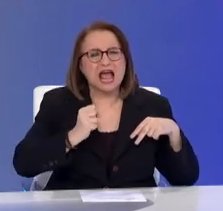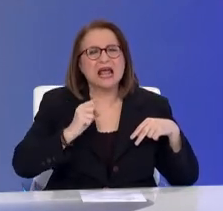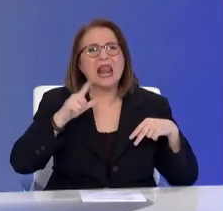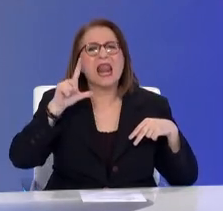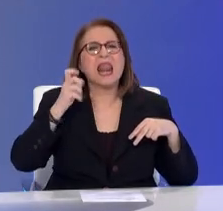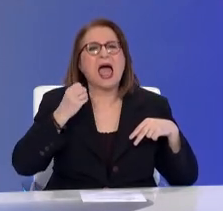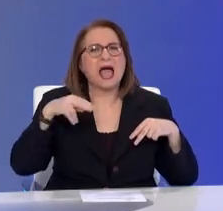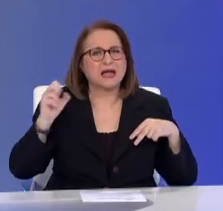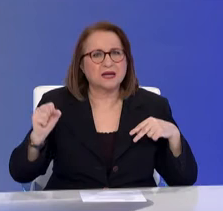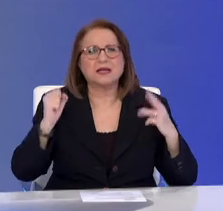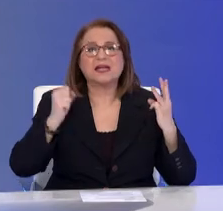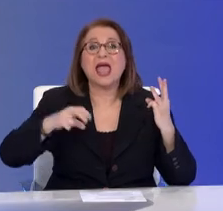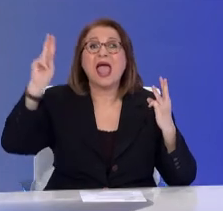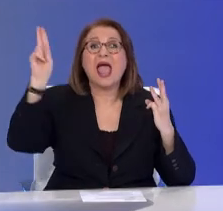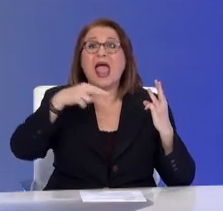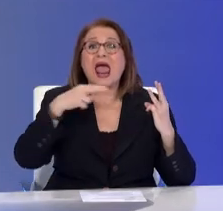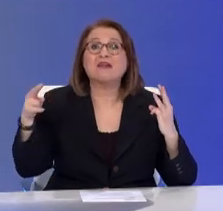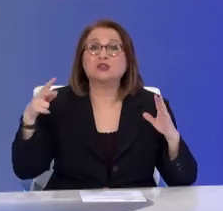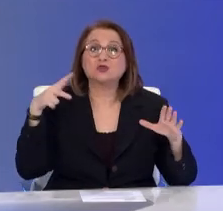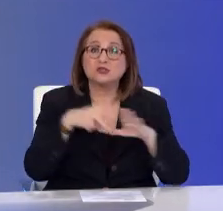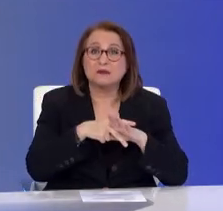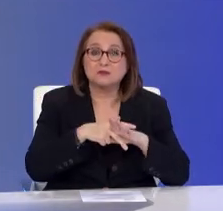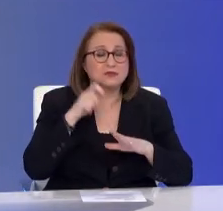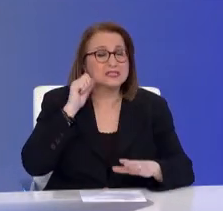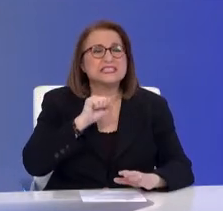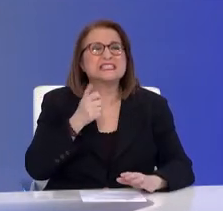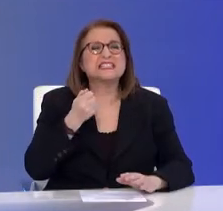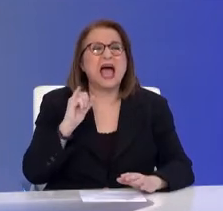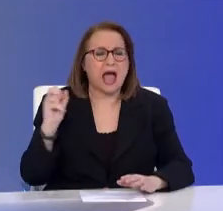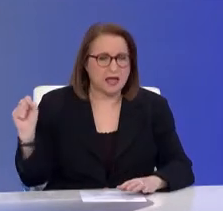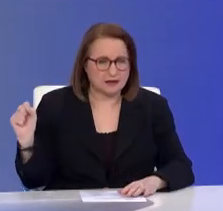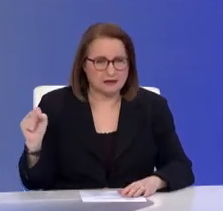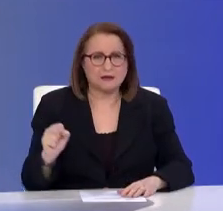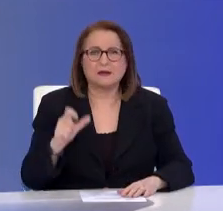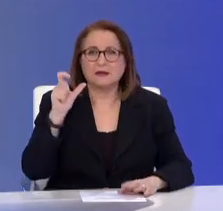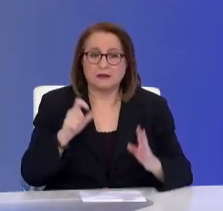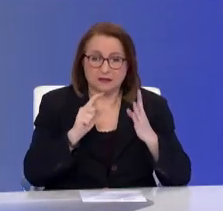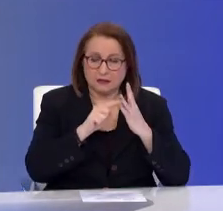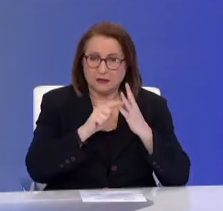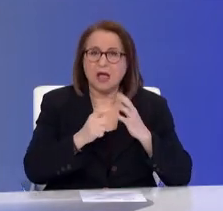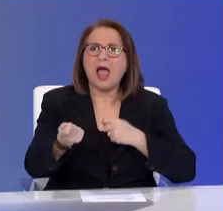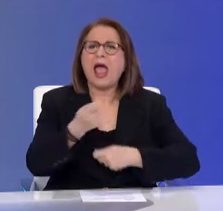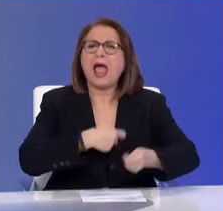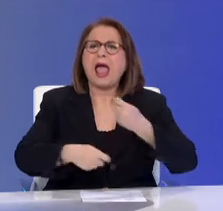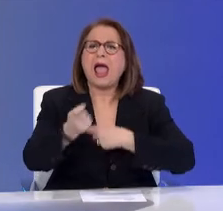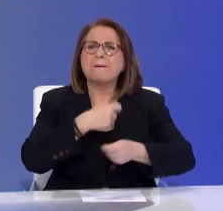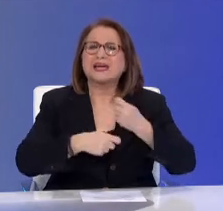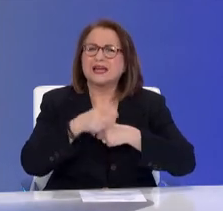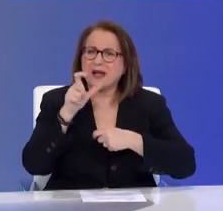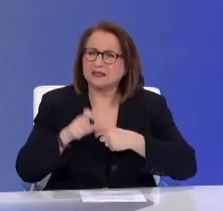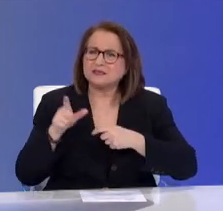και ο Ελβετός τραπεζίτης Charles Πικτέ, Ελβετός επιχειρηματίας και απόγονος